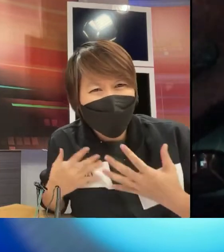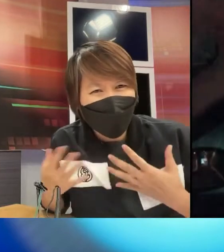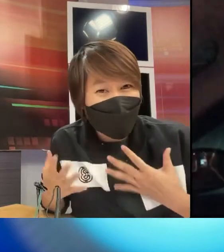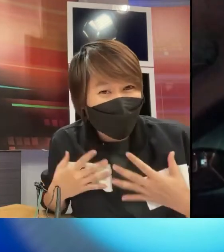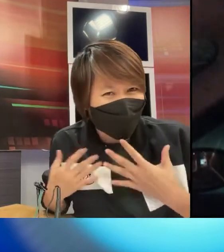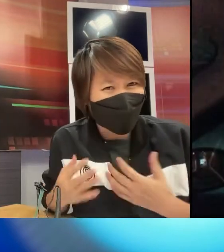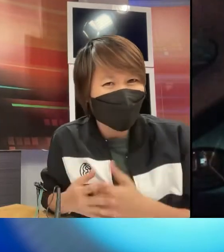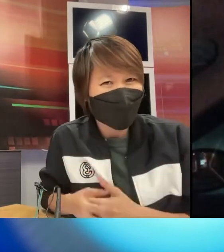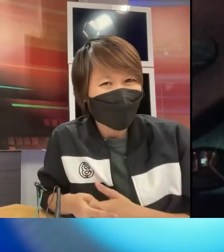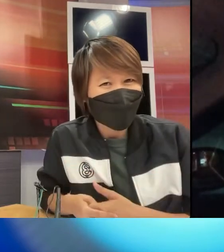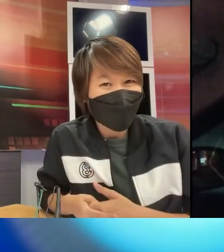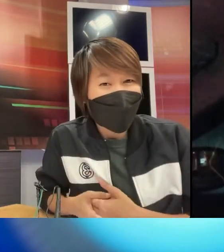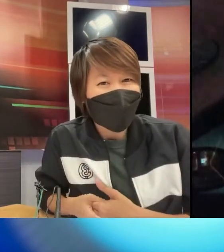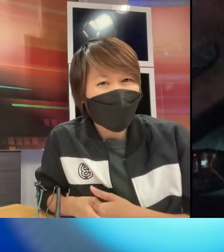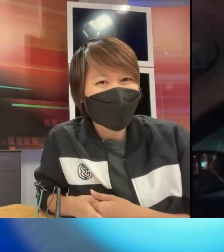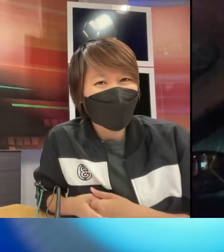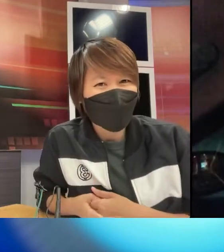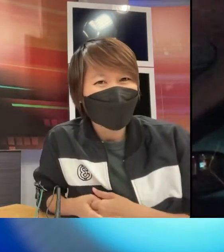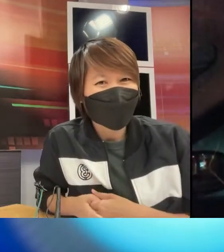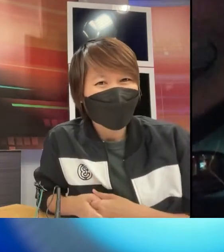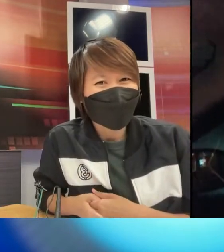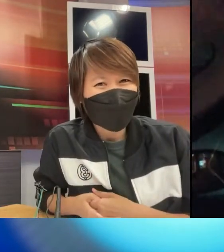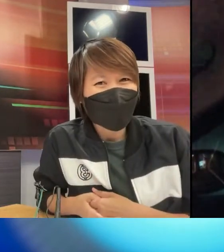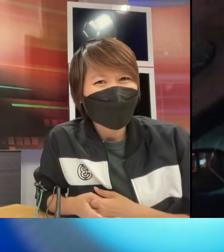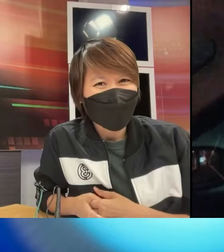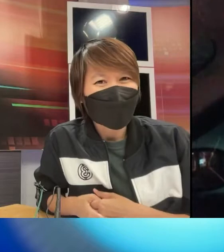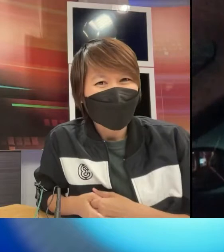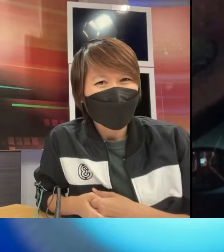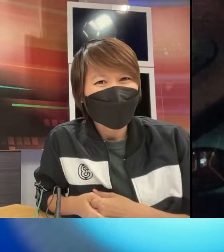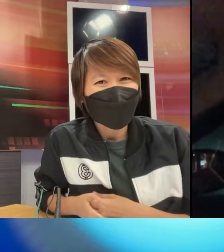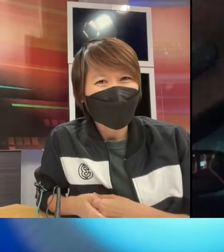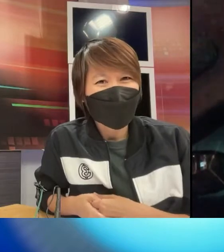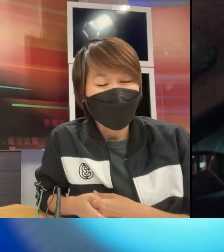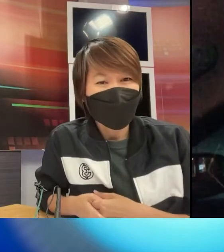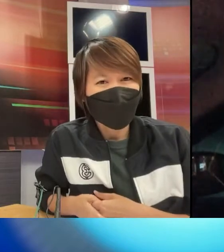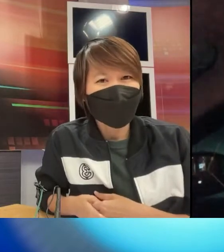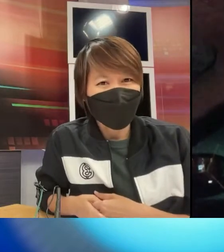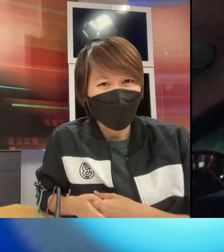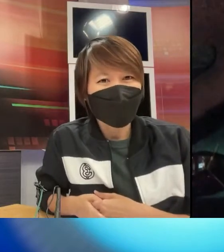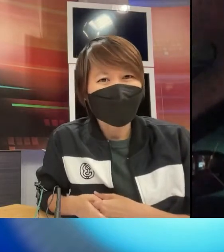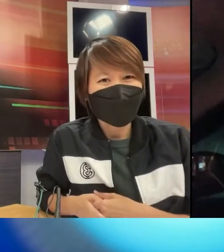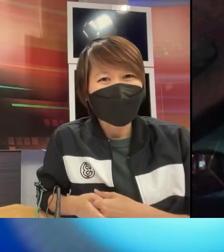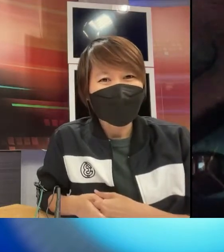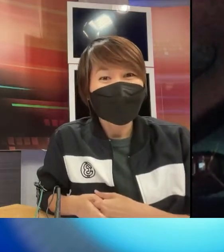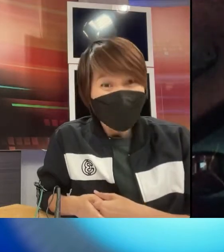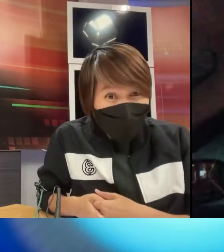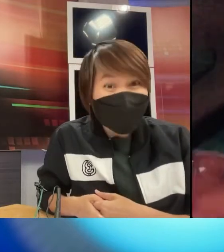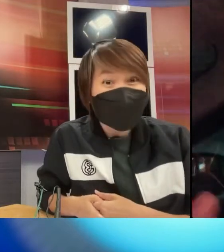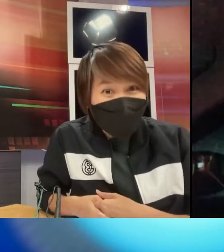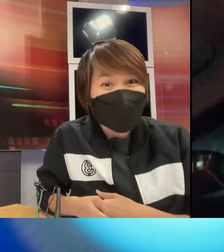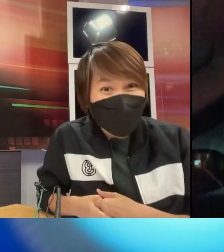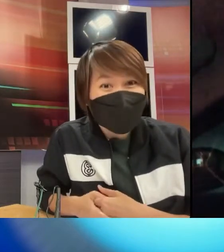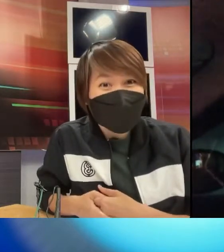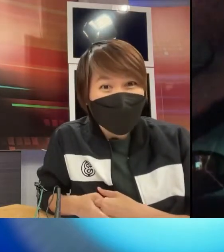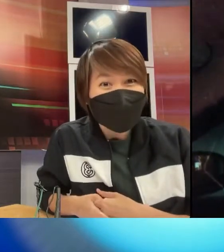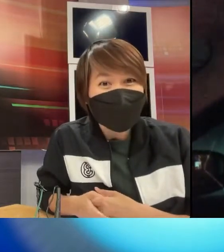ใจตอนนี้มันยังแค่ไหนคะ ก็จริงๆในบางช่วงเวลาของวันก็จะมีตัวสั่นอยู่นะคะ